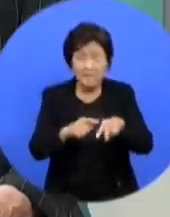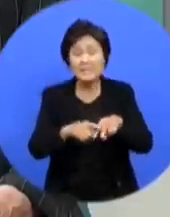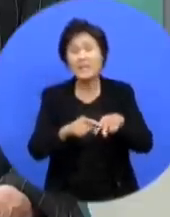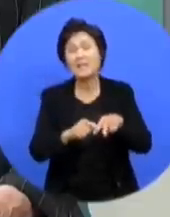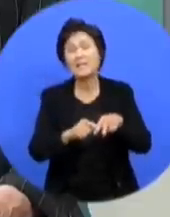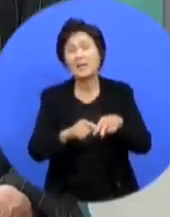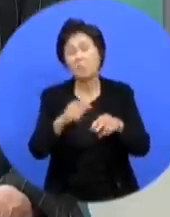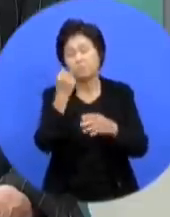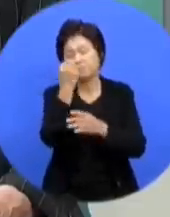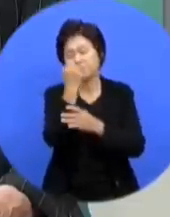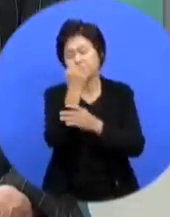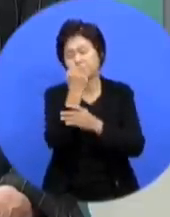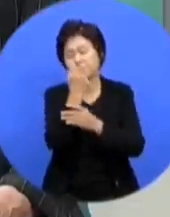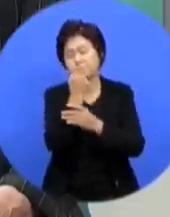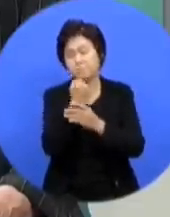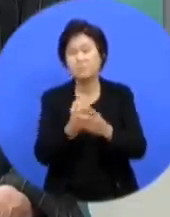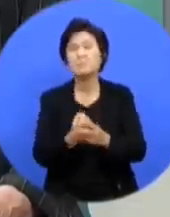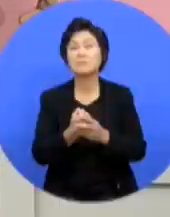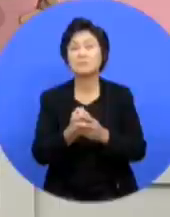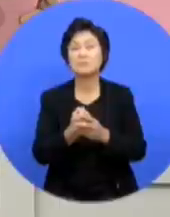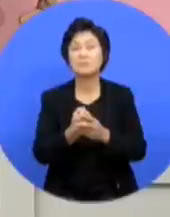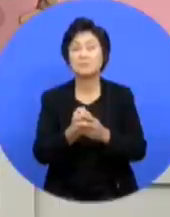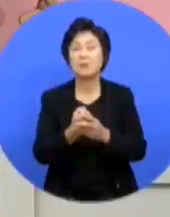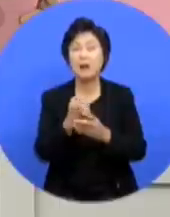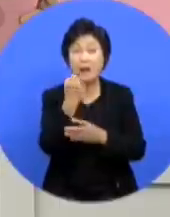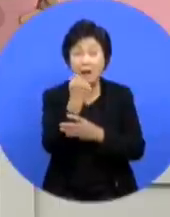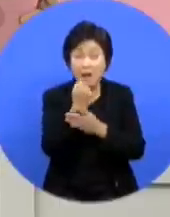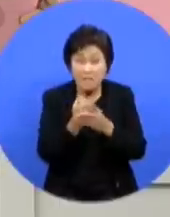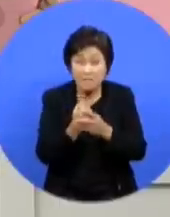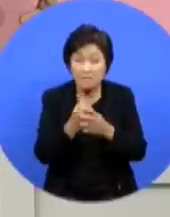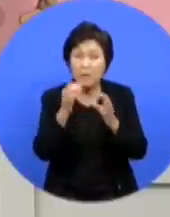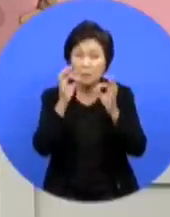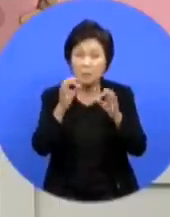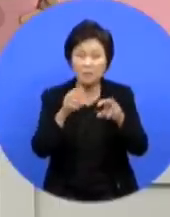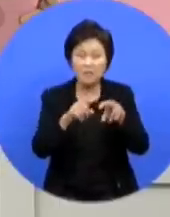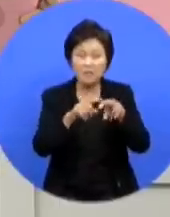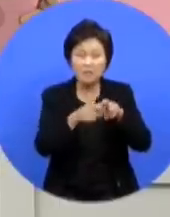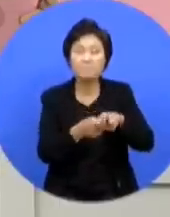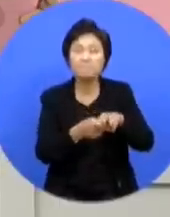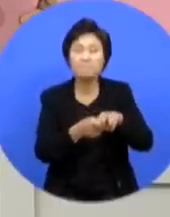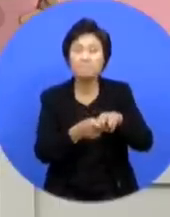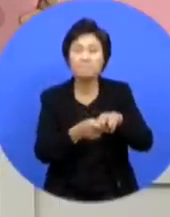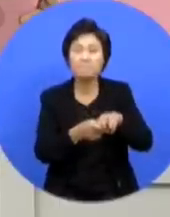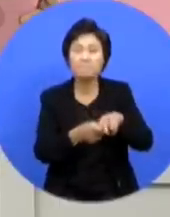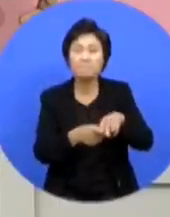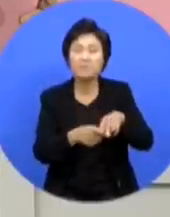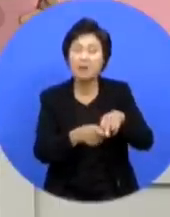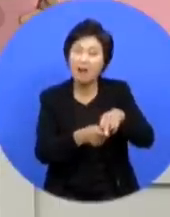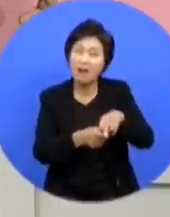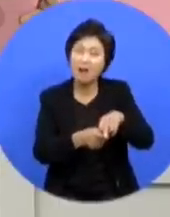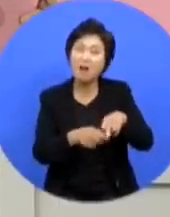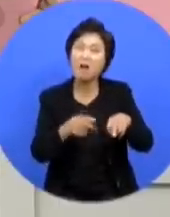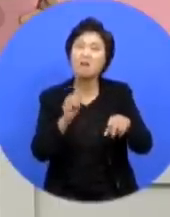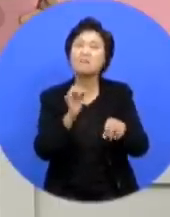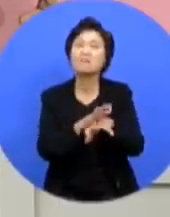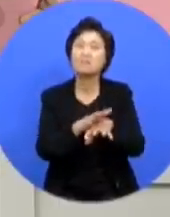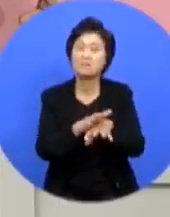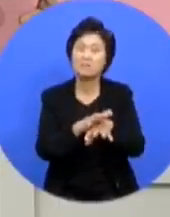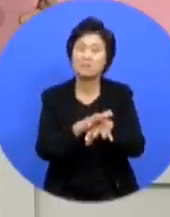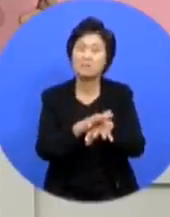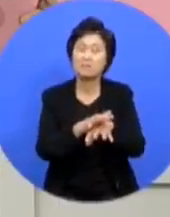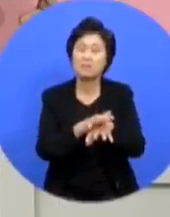겁니다. 출소시켜준 거예요. 네네네. 그래서 한쪽 다리가 없어졌습니다. 그분이 하는 말이 뭔가